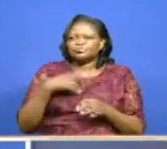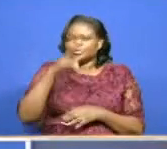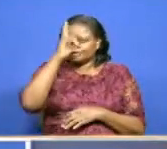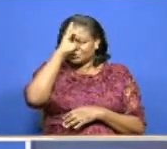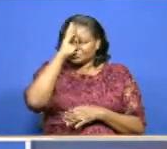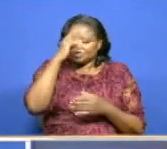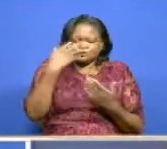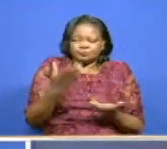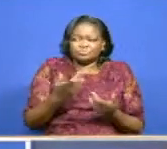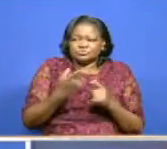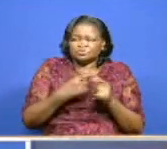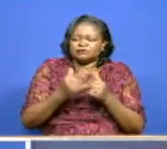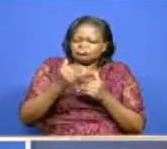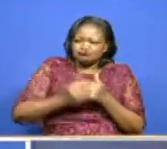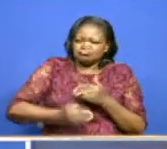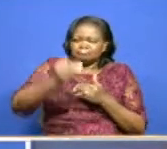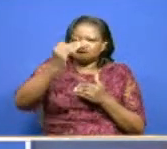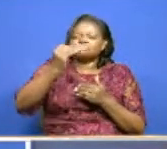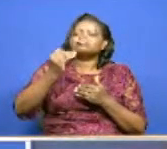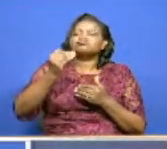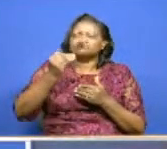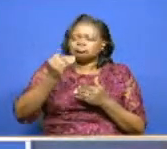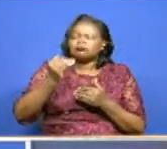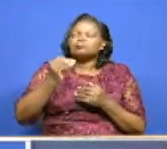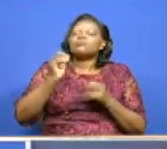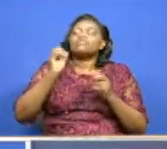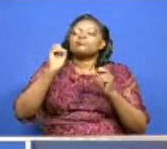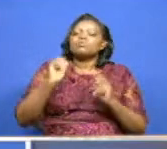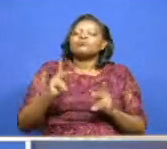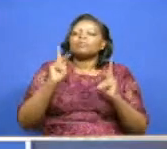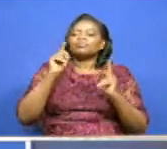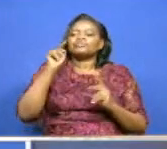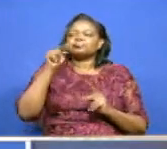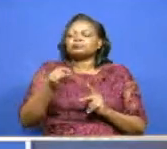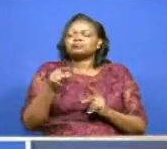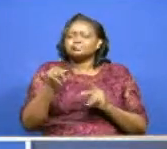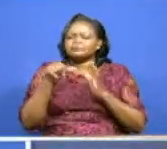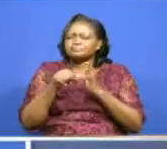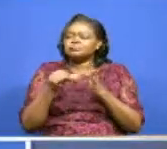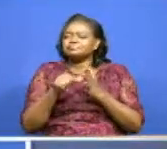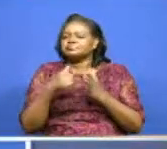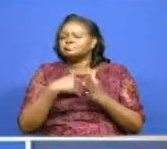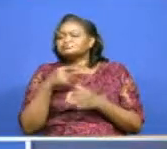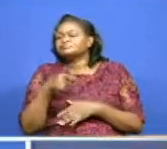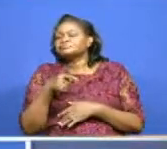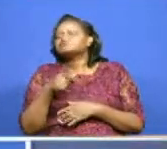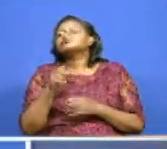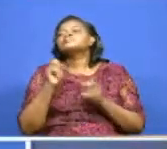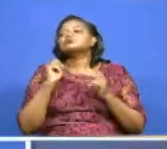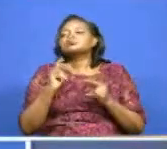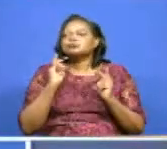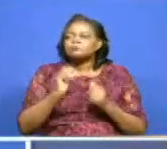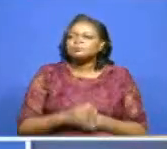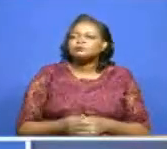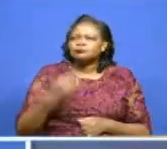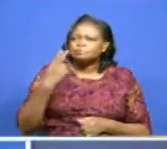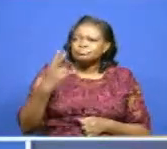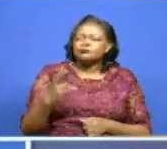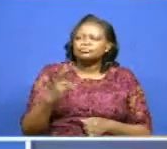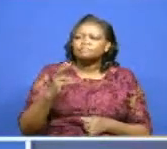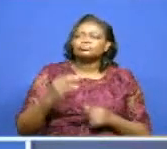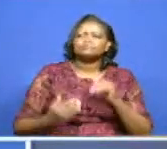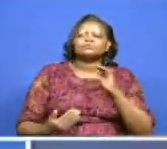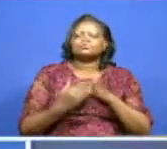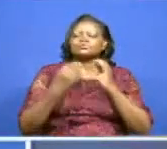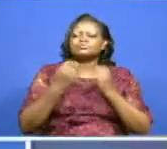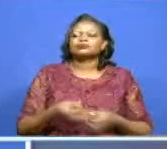officer. Then from there, ndio nikapata okay. So this is the issue. Jumla maafisa 42 wa ngazi za juu